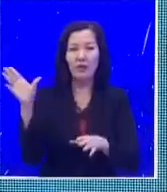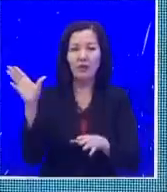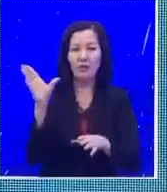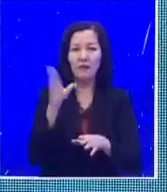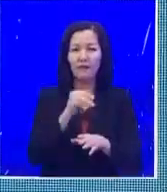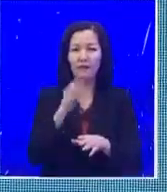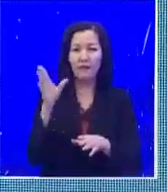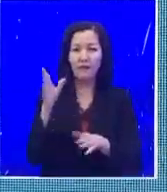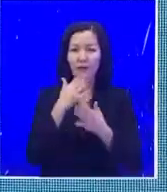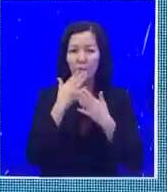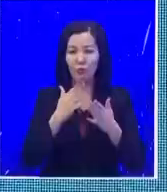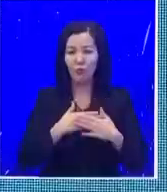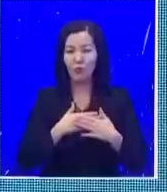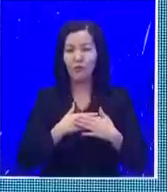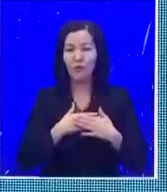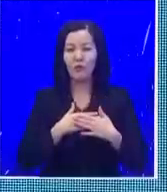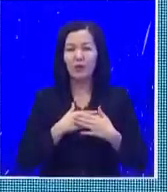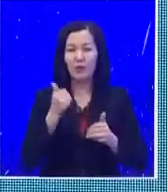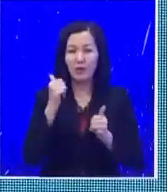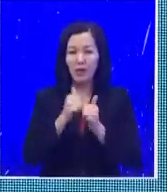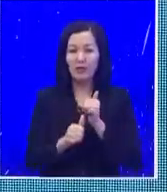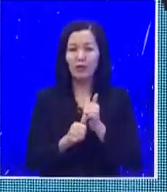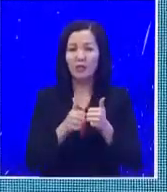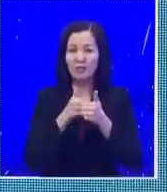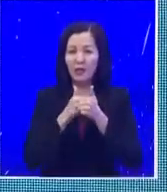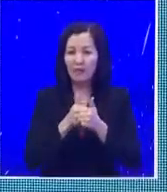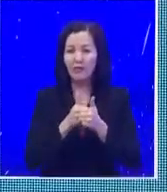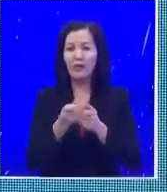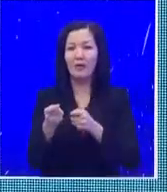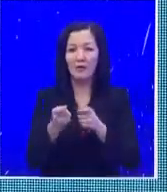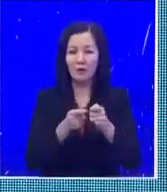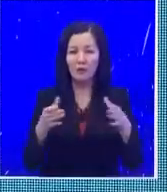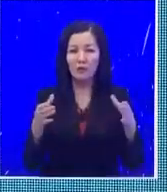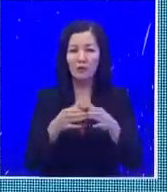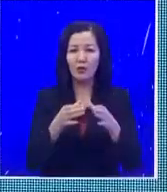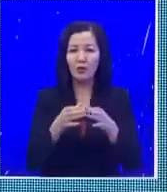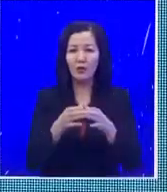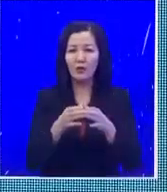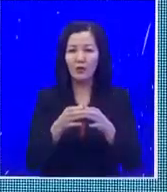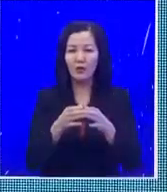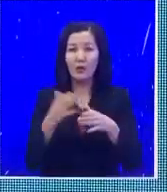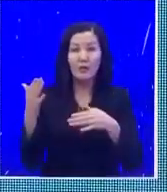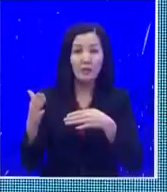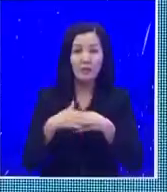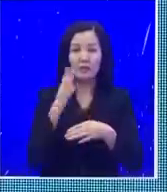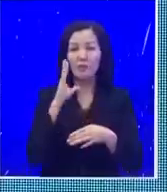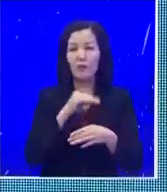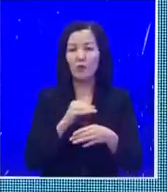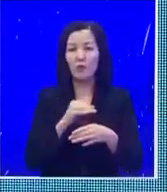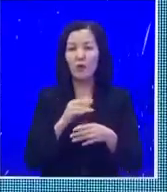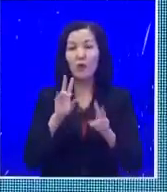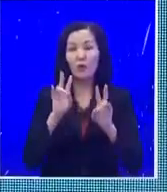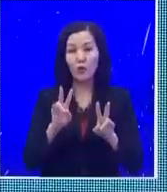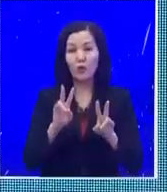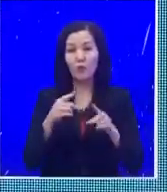по-человечески люблю, каждого. И каждого я здесь могу им такой шапалак под затыльник дать. А басқа